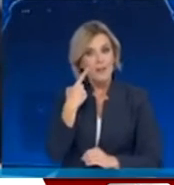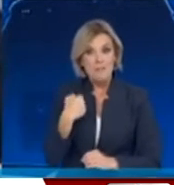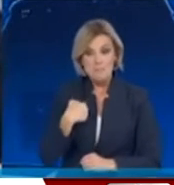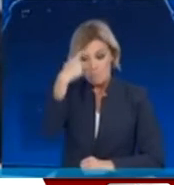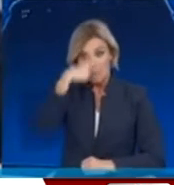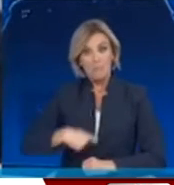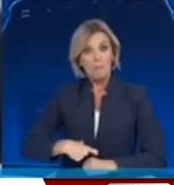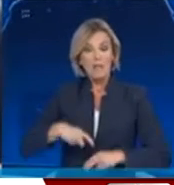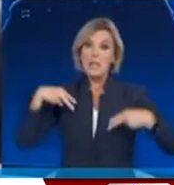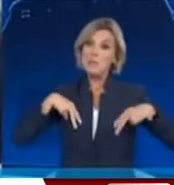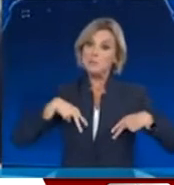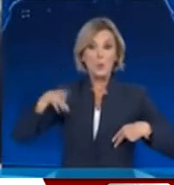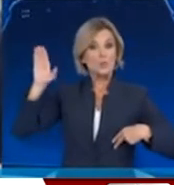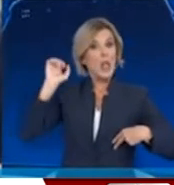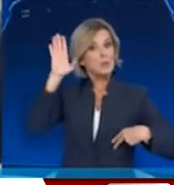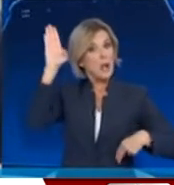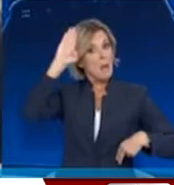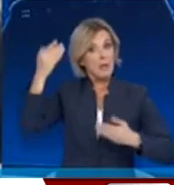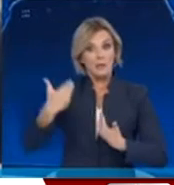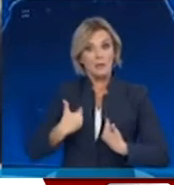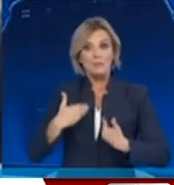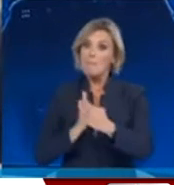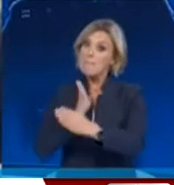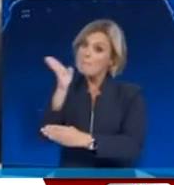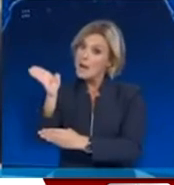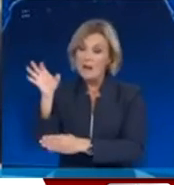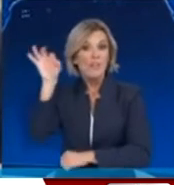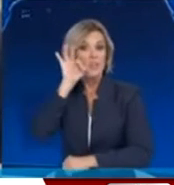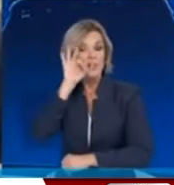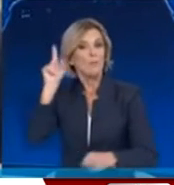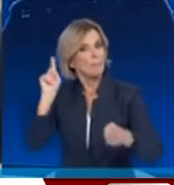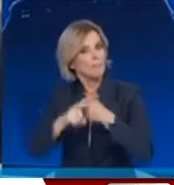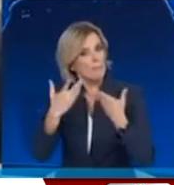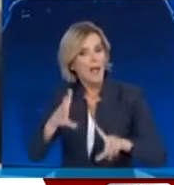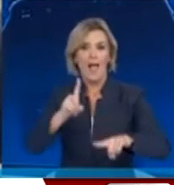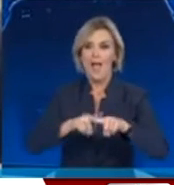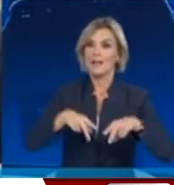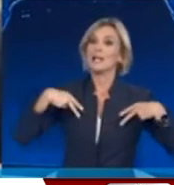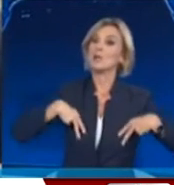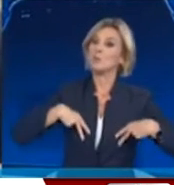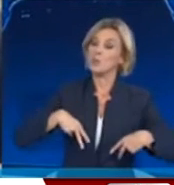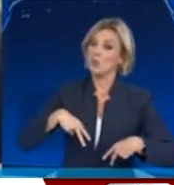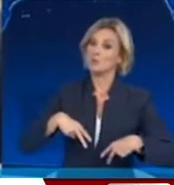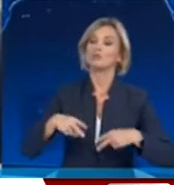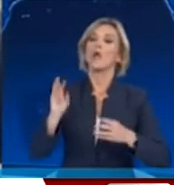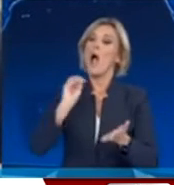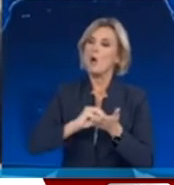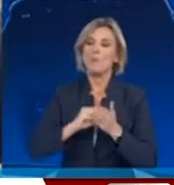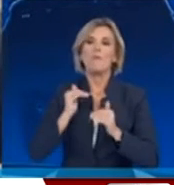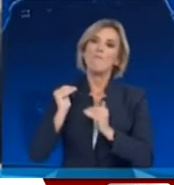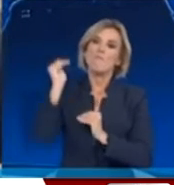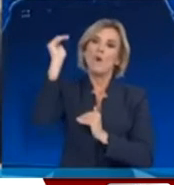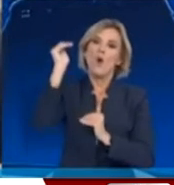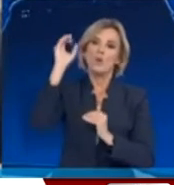που συναντήθηκα με τον Υπουργό κ. Δένδια. Και επίσης συναντήθηκα με αξιωματούχους της Βόρειας Μακεδονίας σχετικά με